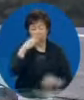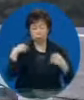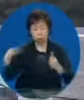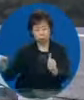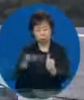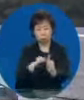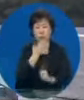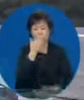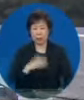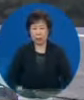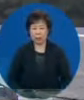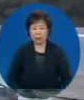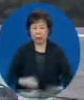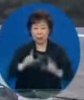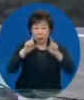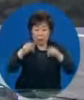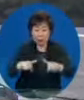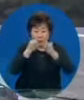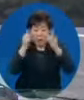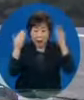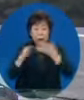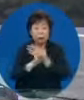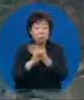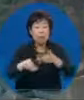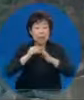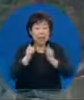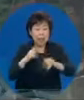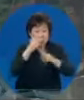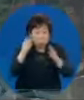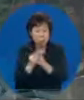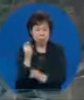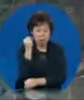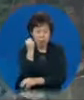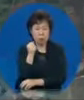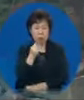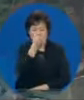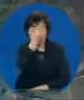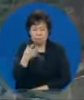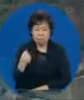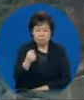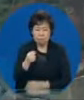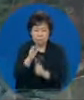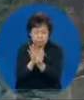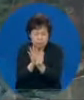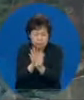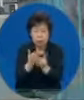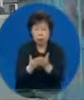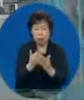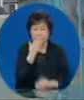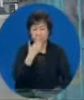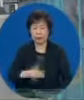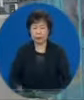지원받습니다. 동서대는 앞으로 예비 창업자를 발굴해 시장 수요 기반의 경쟁력 있는 사업 아이템 개발 등을 지원할